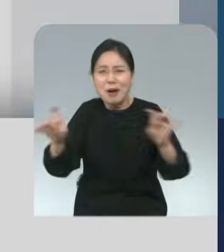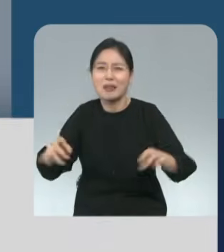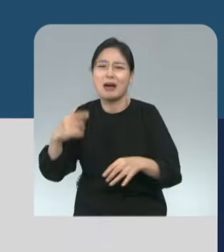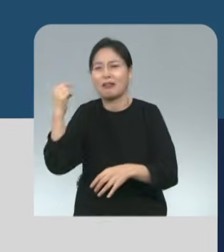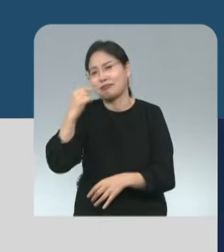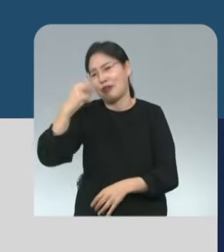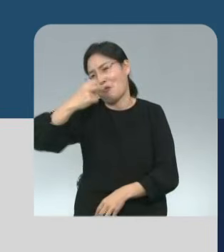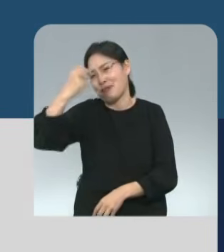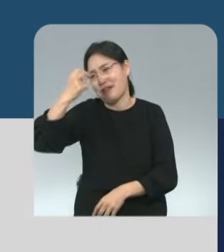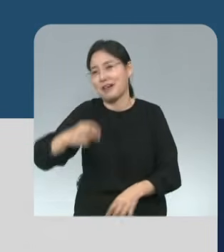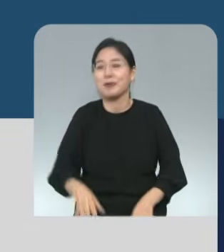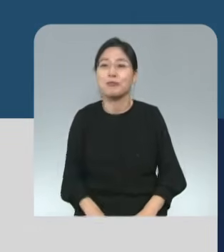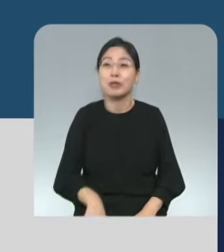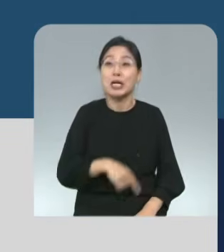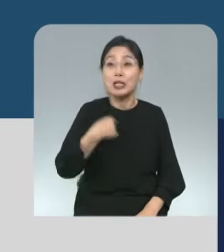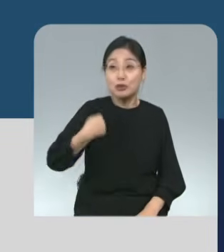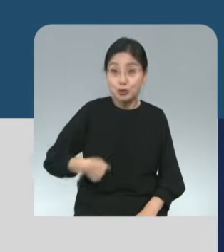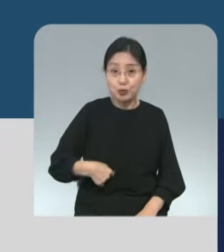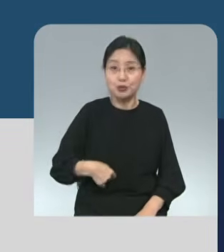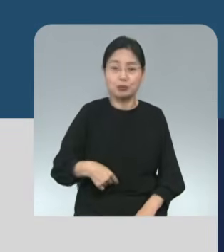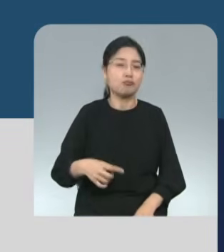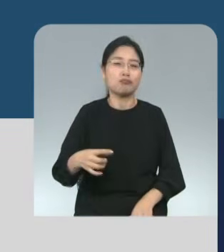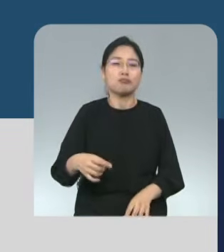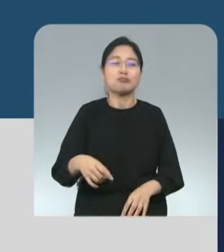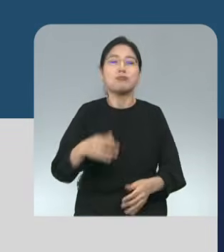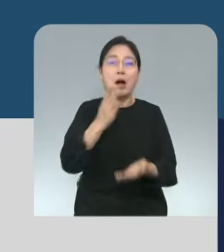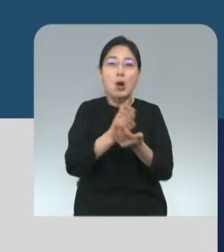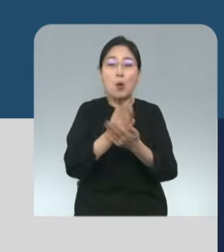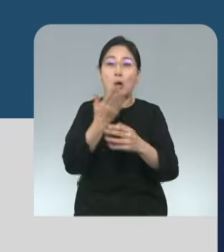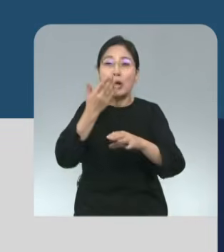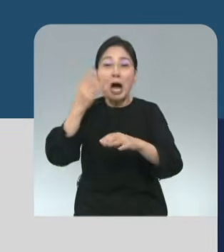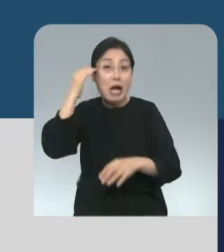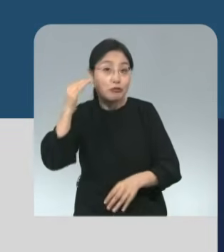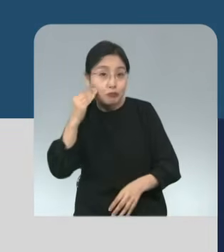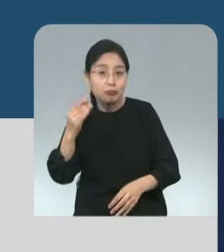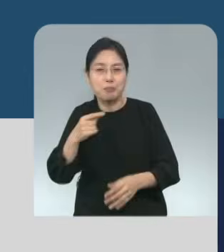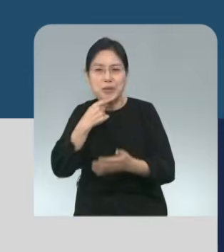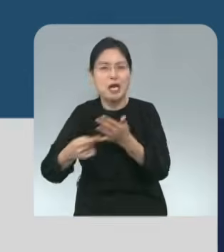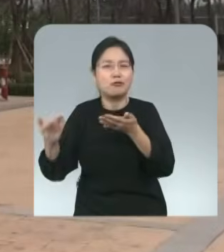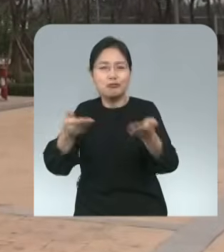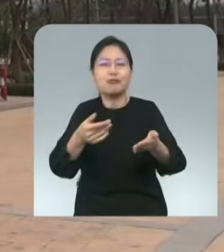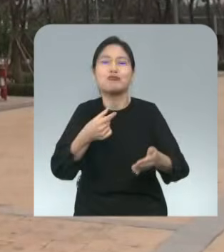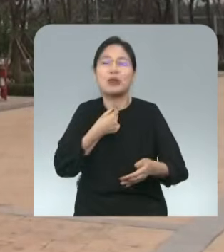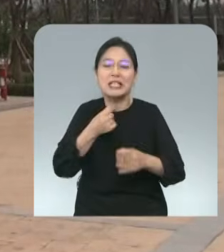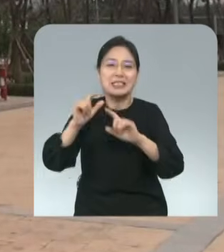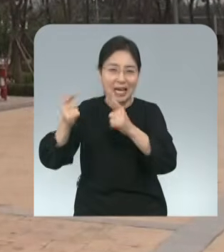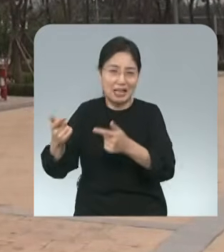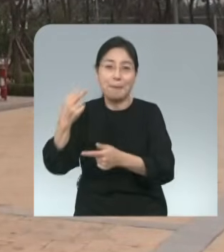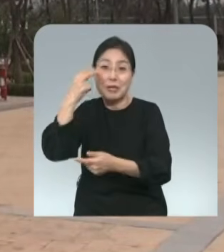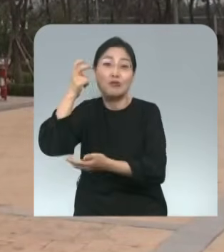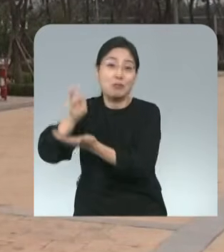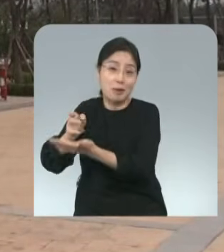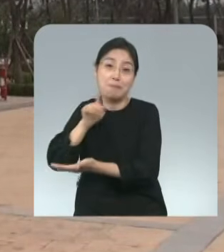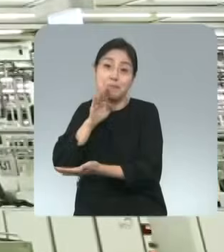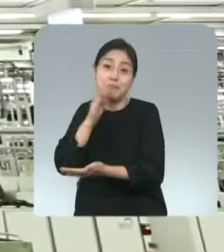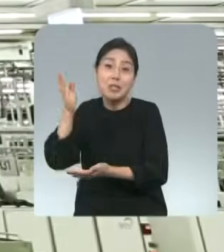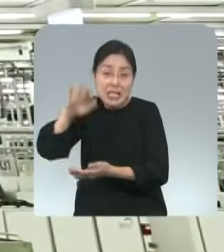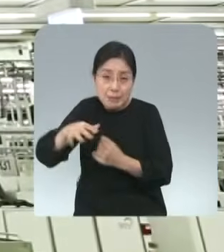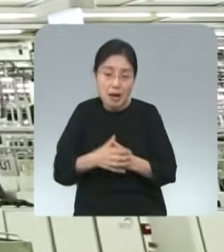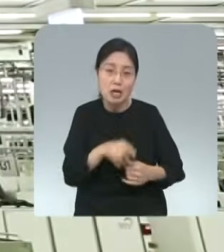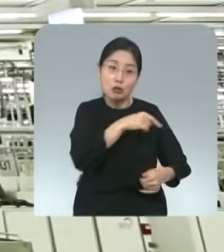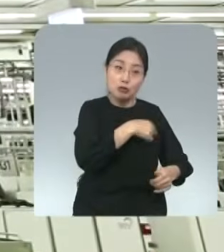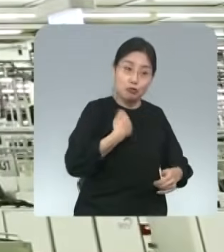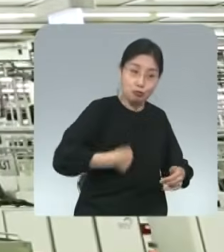합니다. 중국 아닌 다른 업체에 해를 입힐 의도는 없다는 게 미국 관계자 설명입니다. 하지만 설비 투자를 확대할 때마다